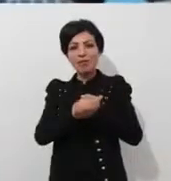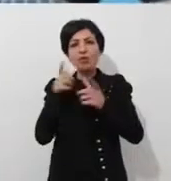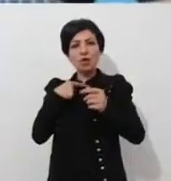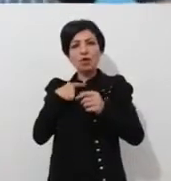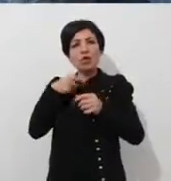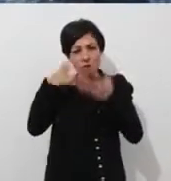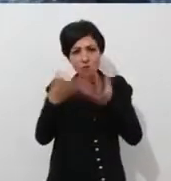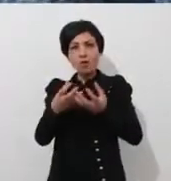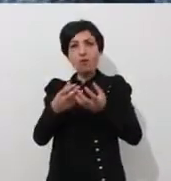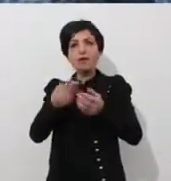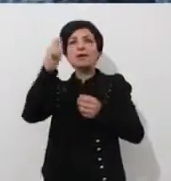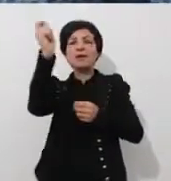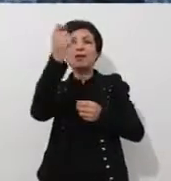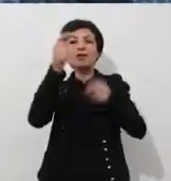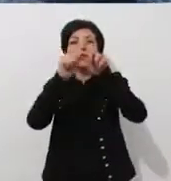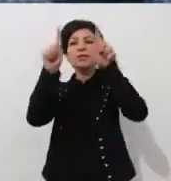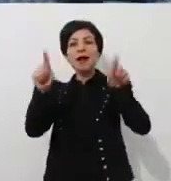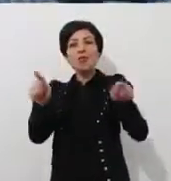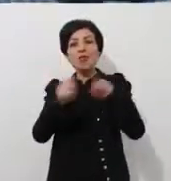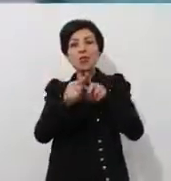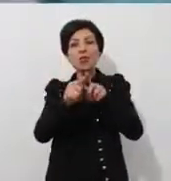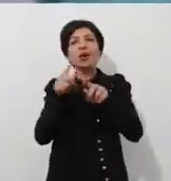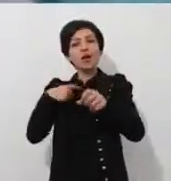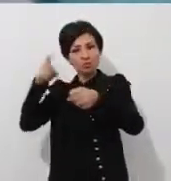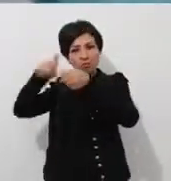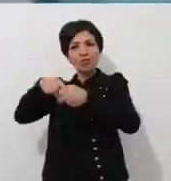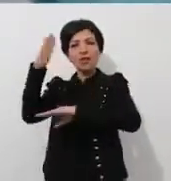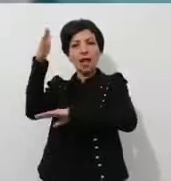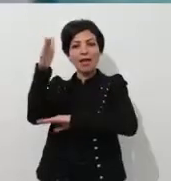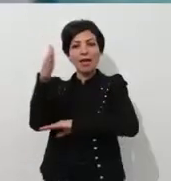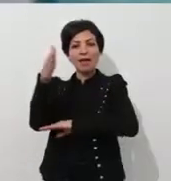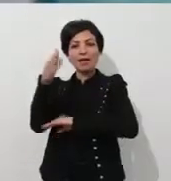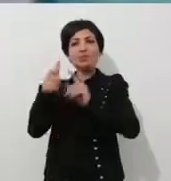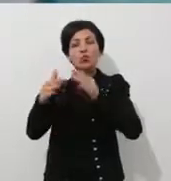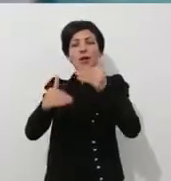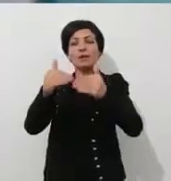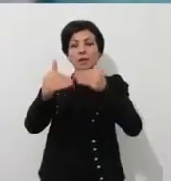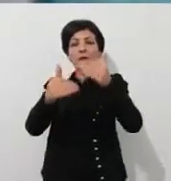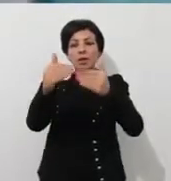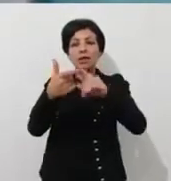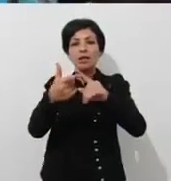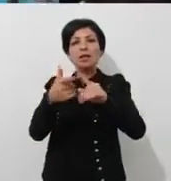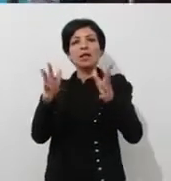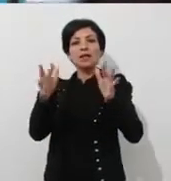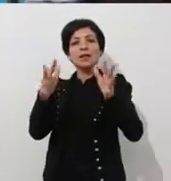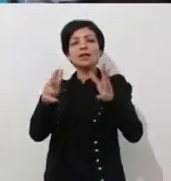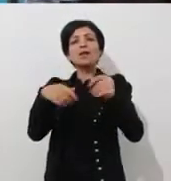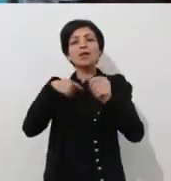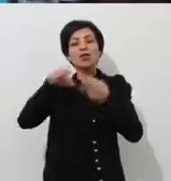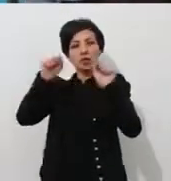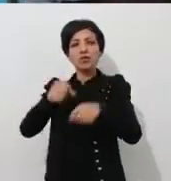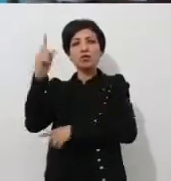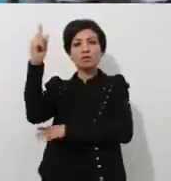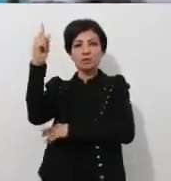يرفع صبعه ولا يشد التباشير ولا معناها يحاول باش يكتب عدد حرف،